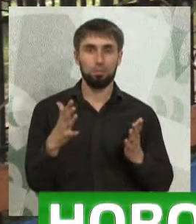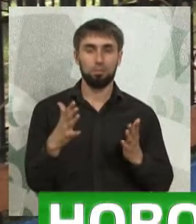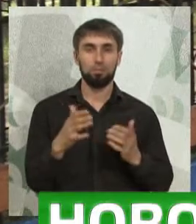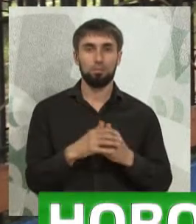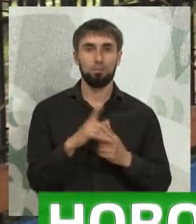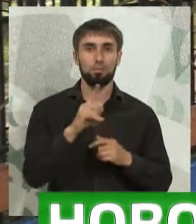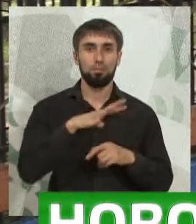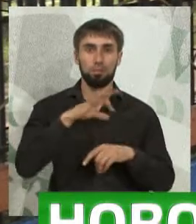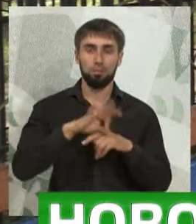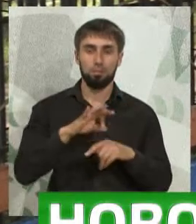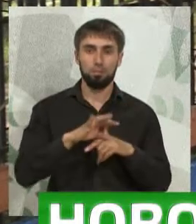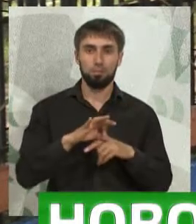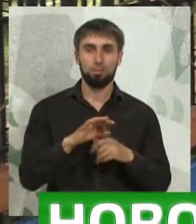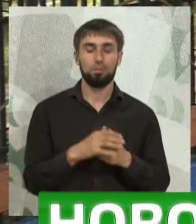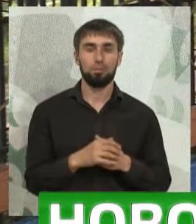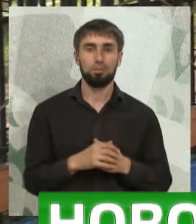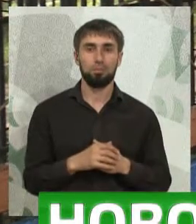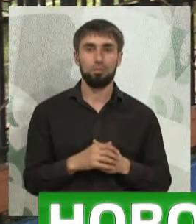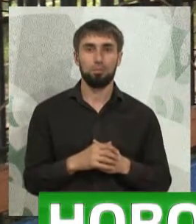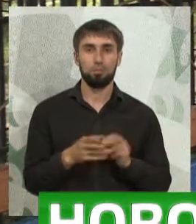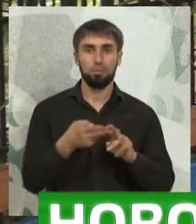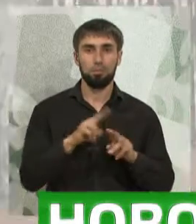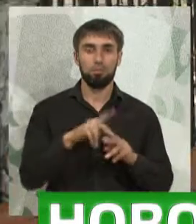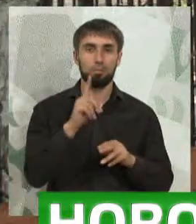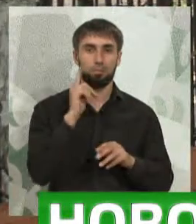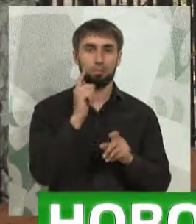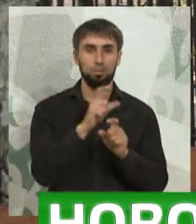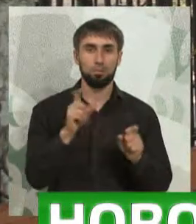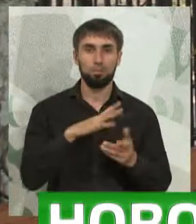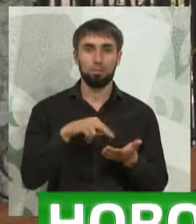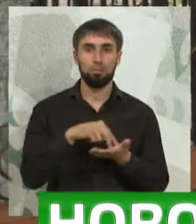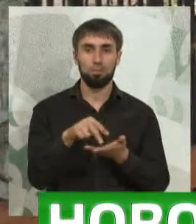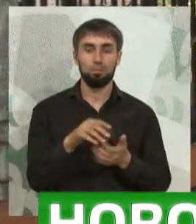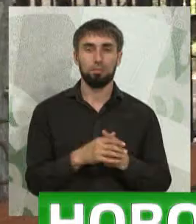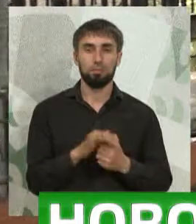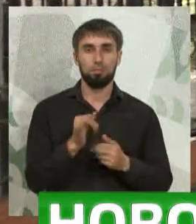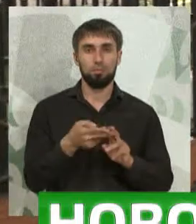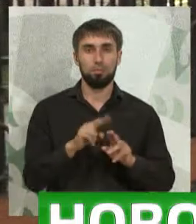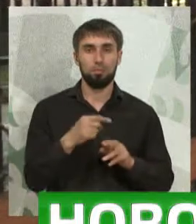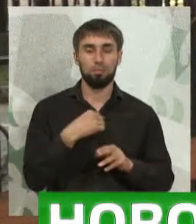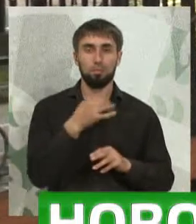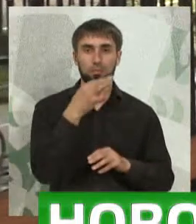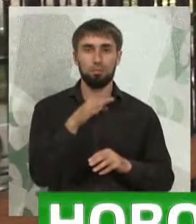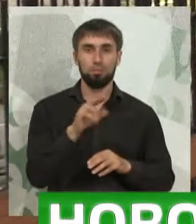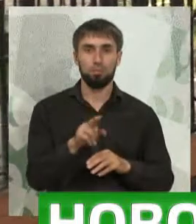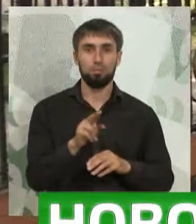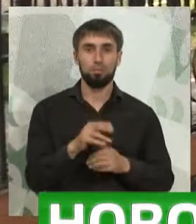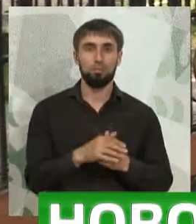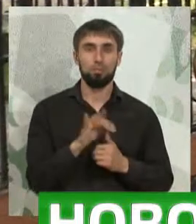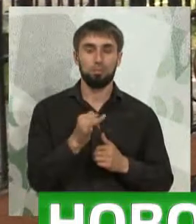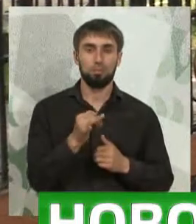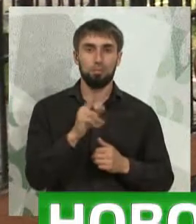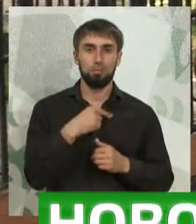рискуя многим заболеть, невзирая на все это, молодые люди выходили там. Я отношусь положительно, как каждый